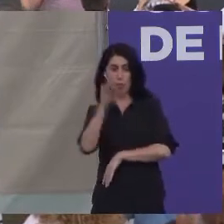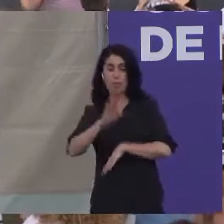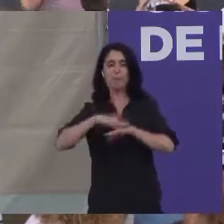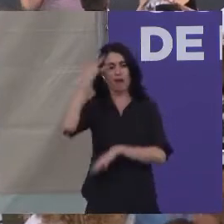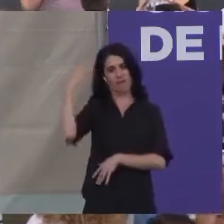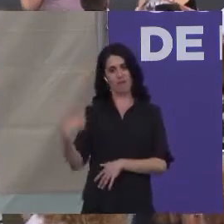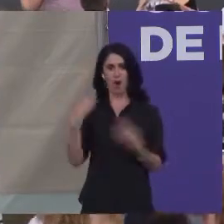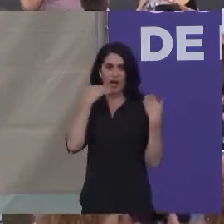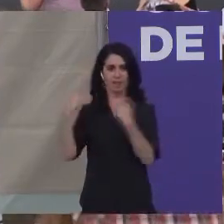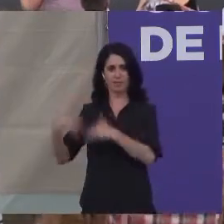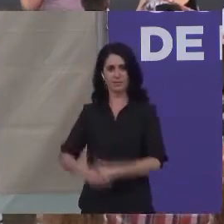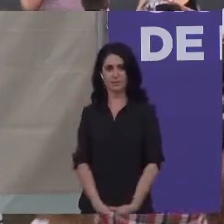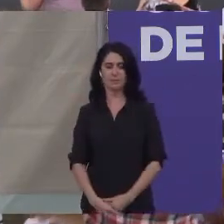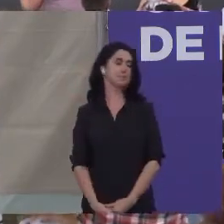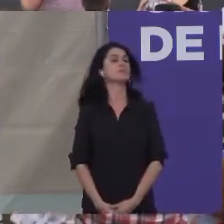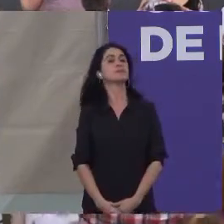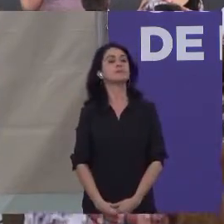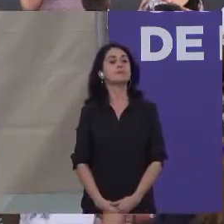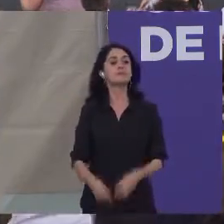Gràcies.